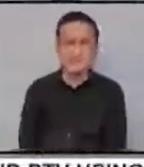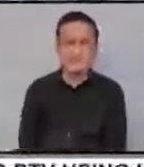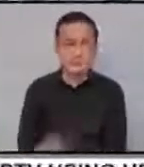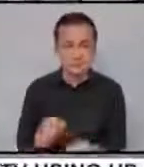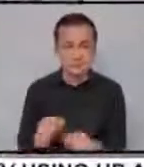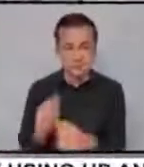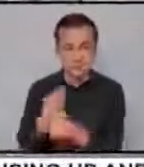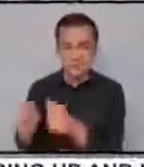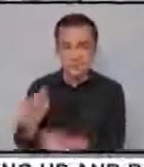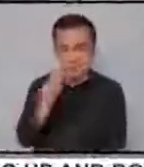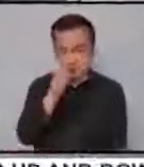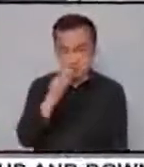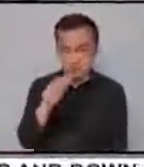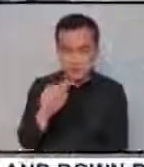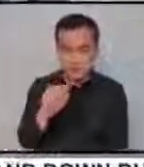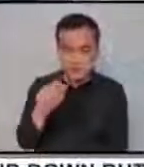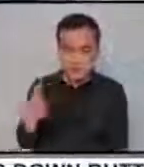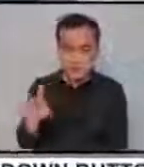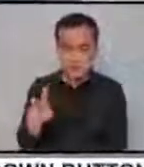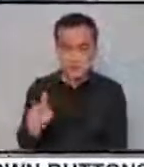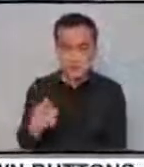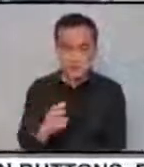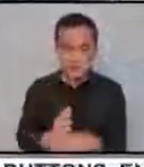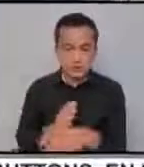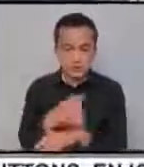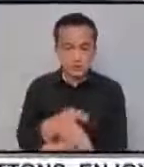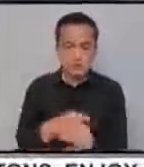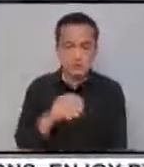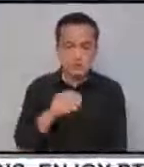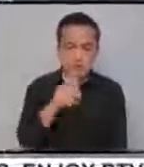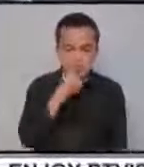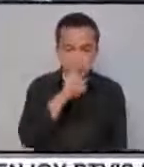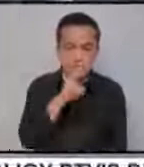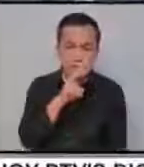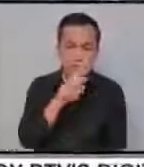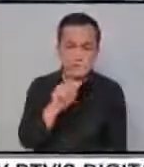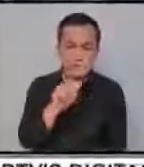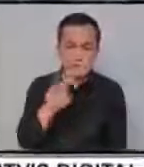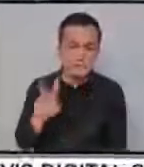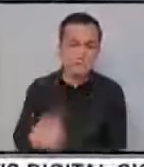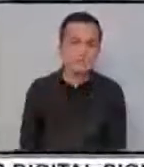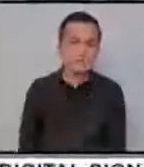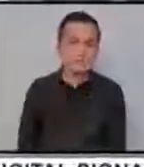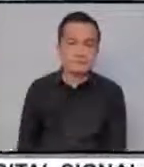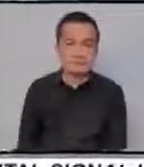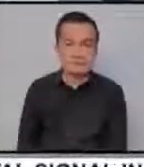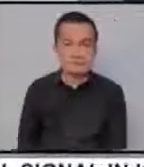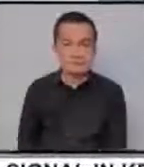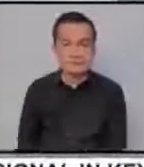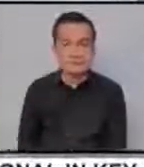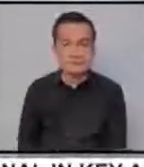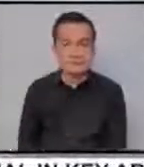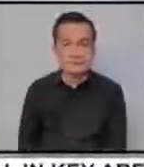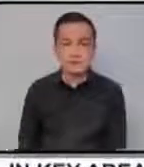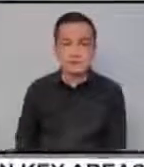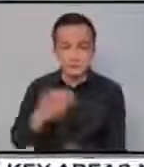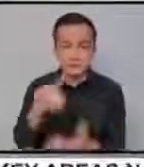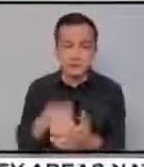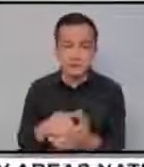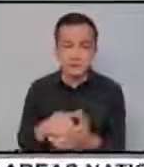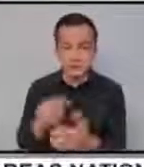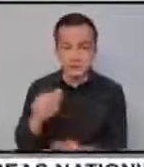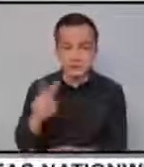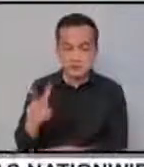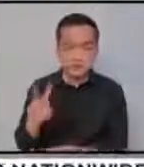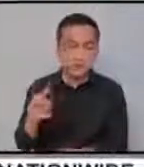Avenue at lusot tayo ng Visayas Avenue naman. Pagdating nyo naman po sa may Central Avenue, ito po yung pinakatukod nung mismong pila na